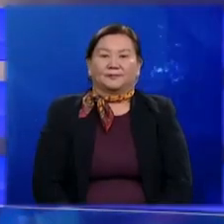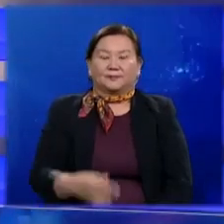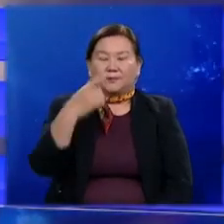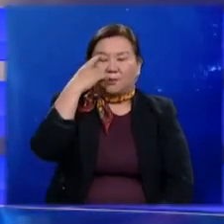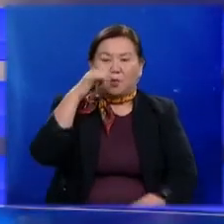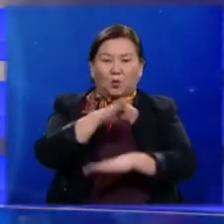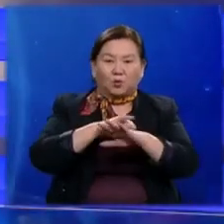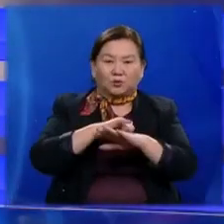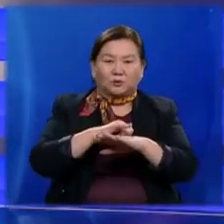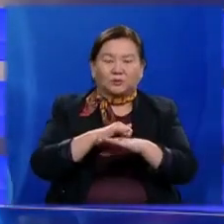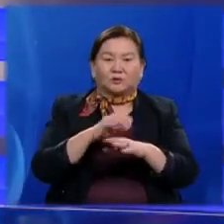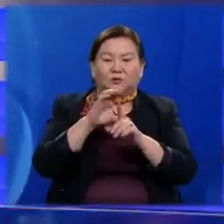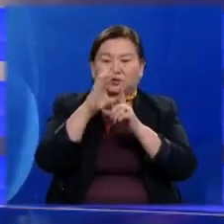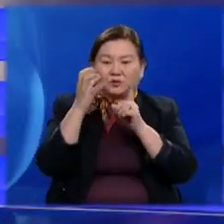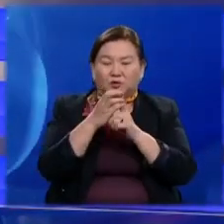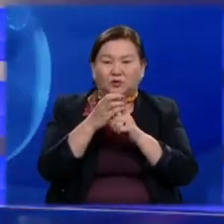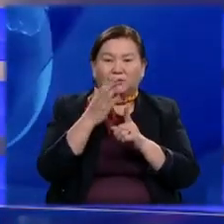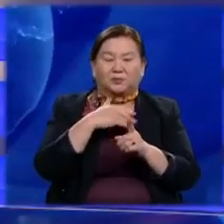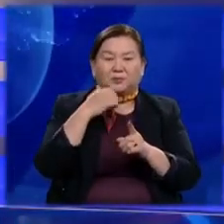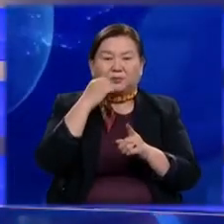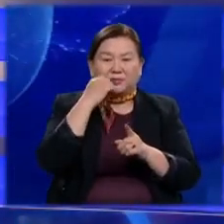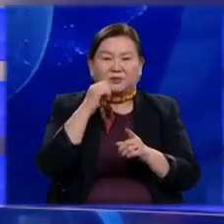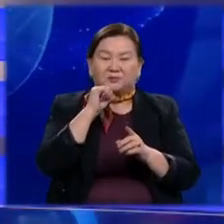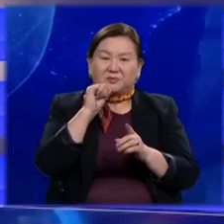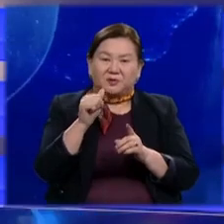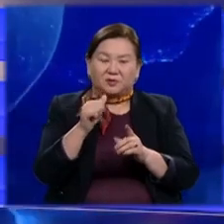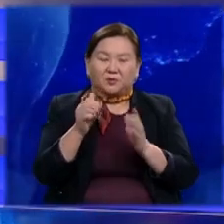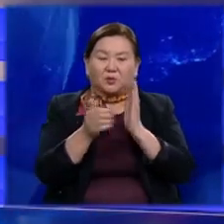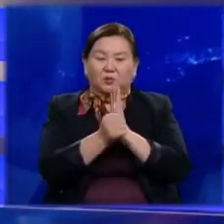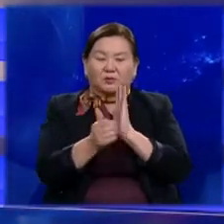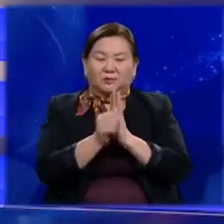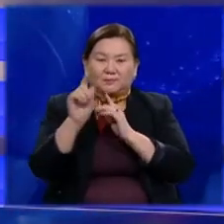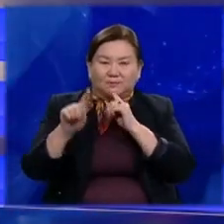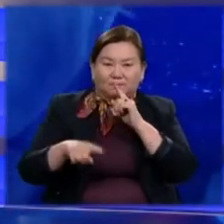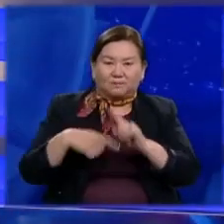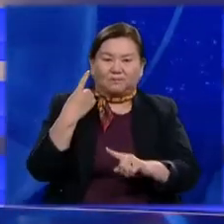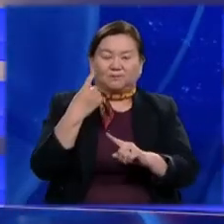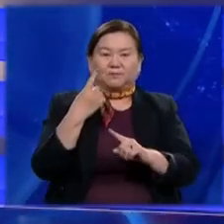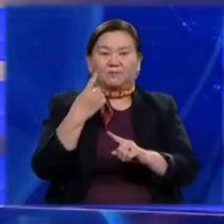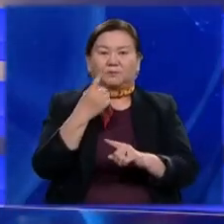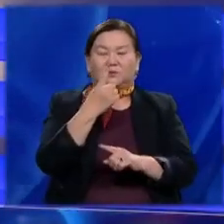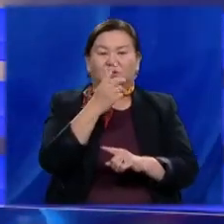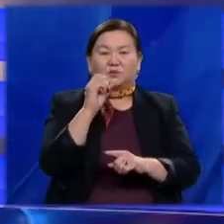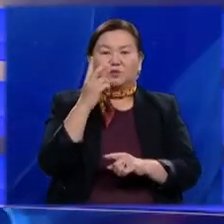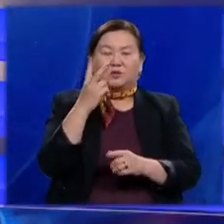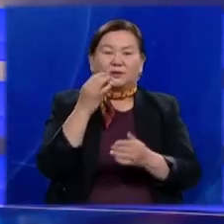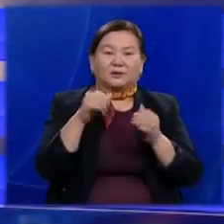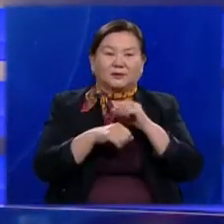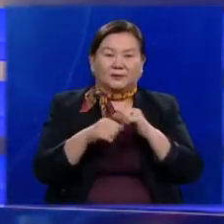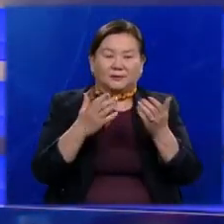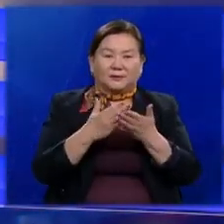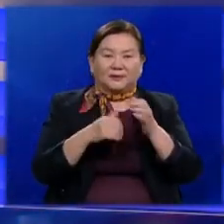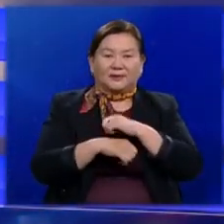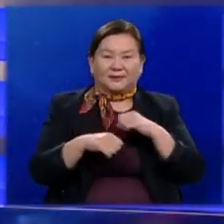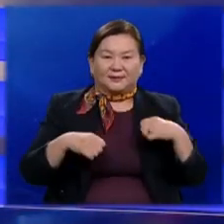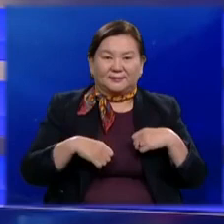Монгол улсын хэмжээнд соёлын бит бус өвийг ур чадварын өндөр төвшөнд тээж байгаа 102 иргэн байна. Эдгээр